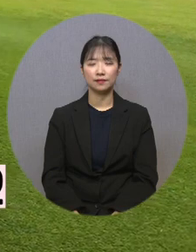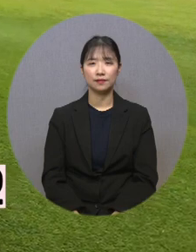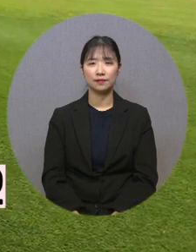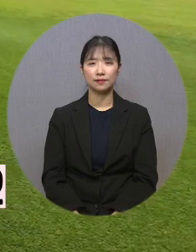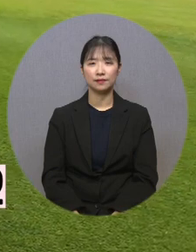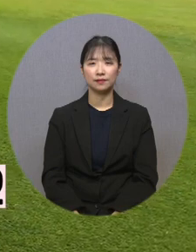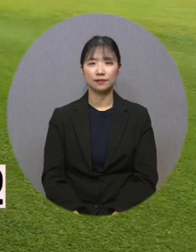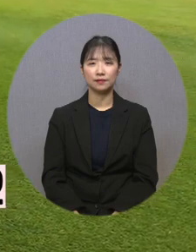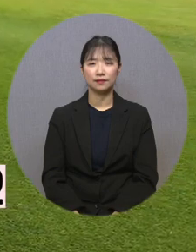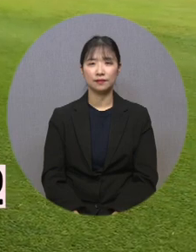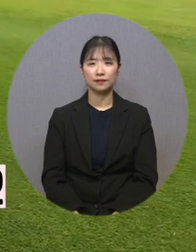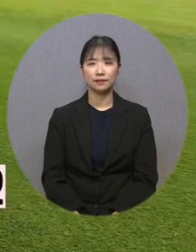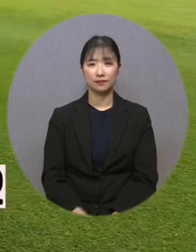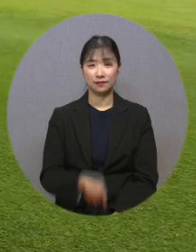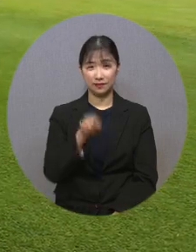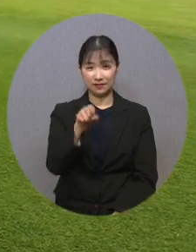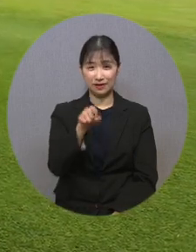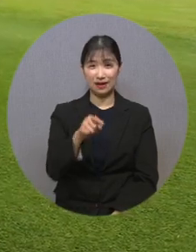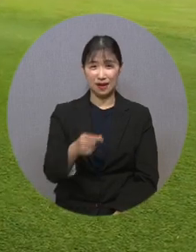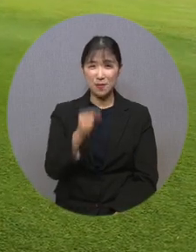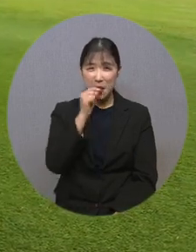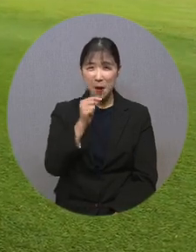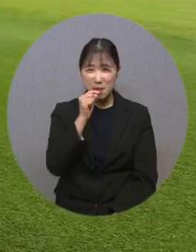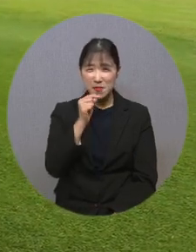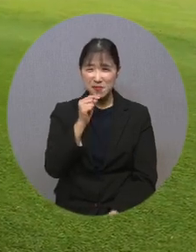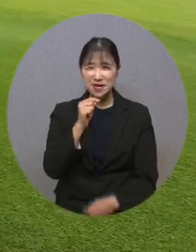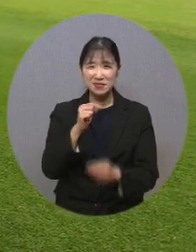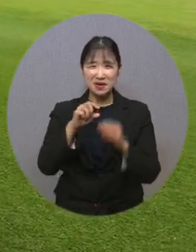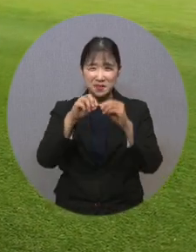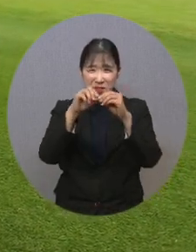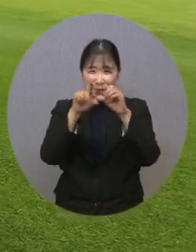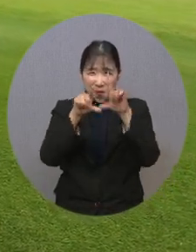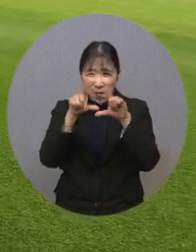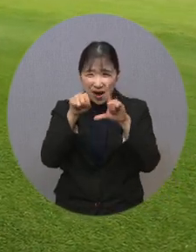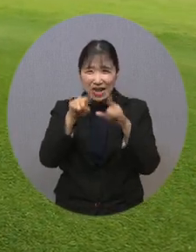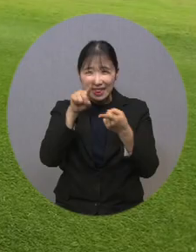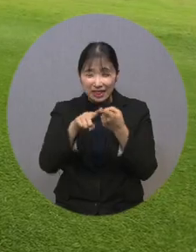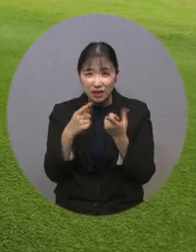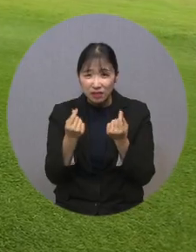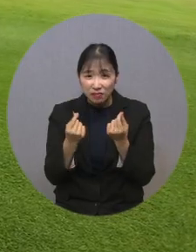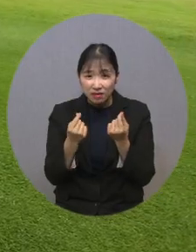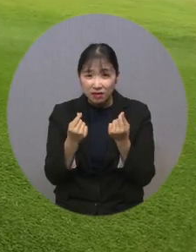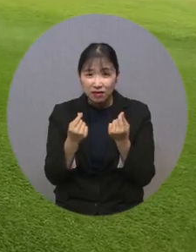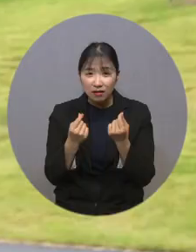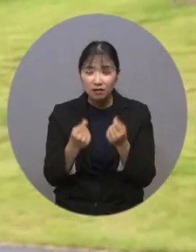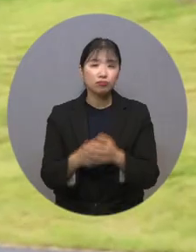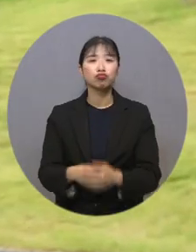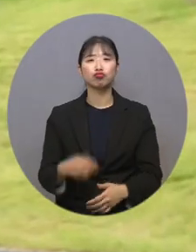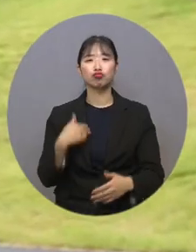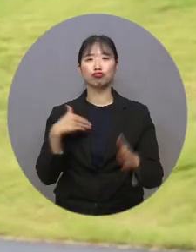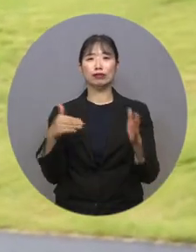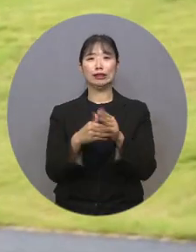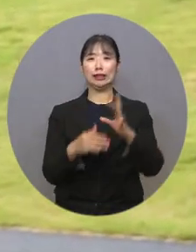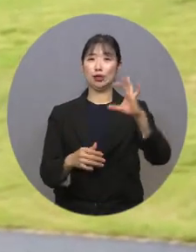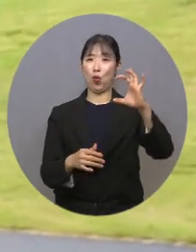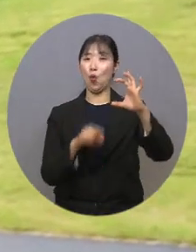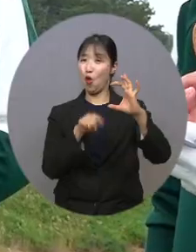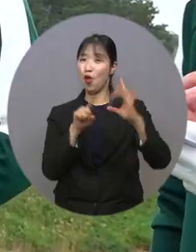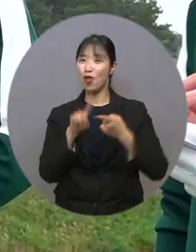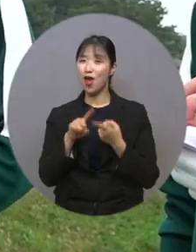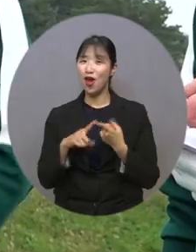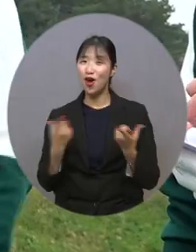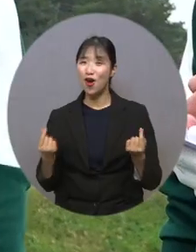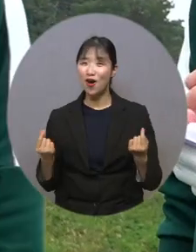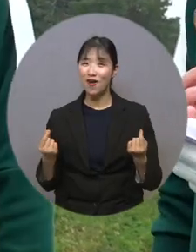돼. 뭘 먹으라고요? 아, 뽑은 모양, 이 모양을 이 과자로 만드는. 그 내 뜻은 되네. 어, 우린 다 한 거야. 어, 우린 동그라미야.